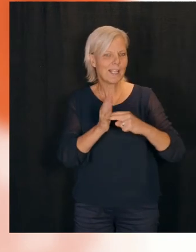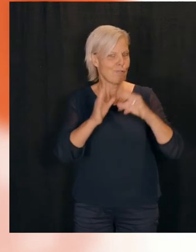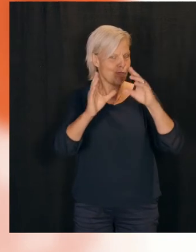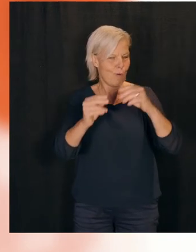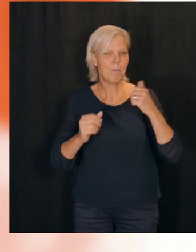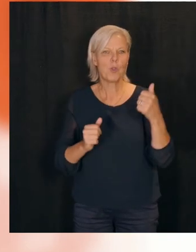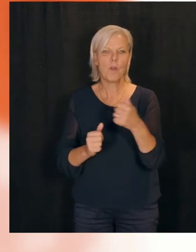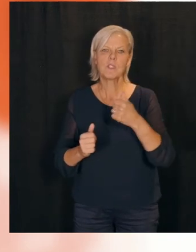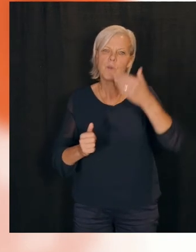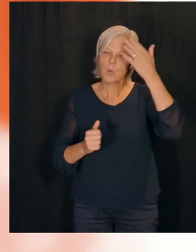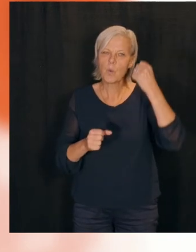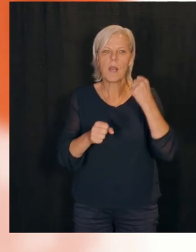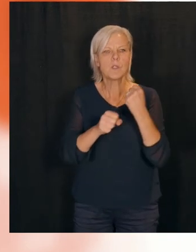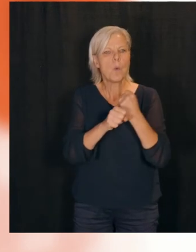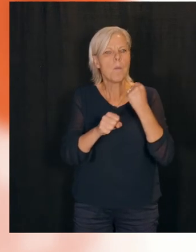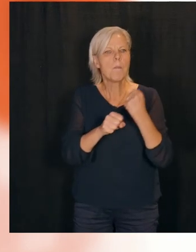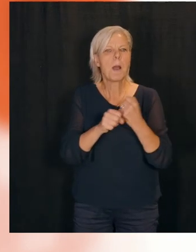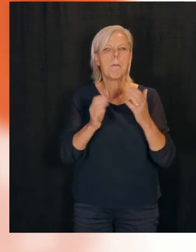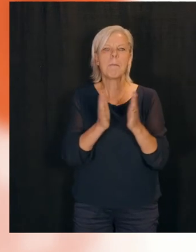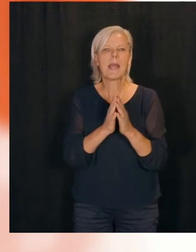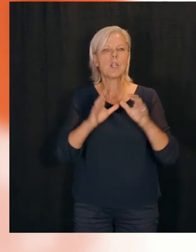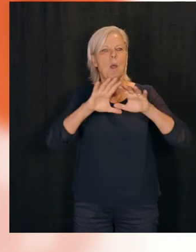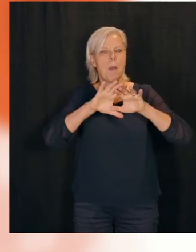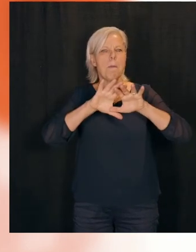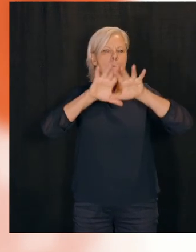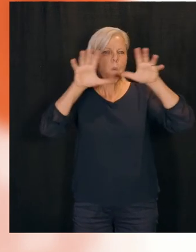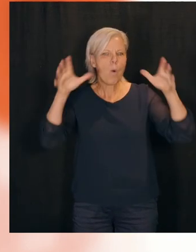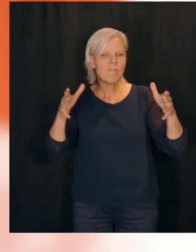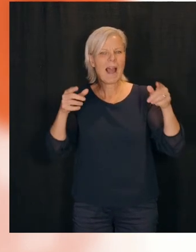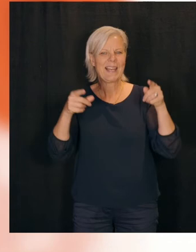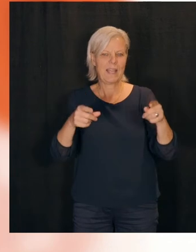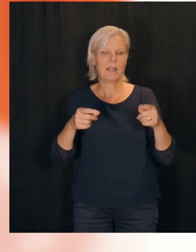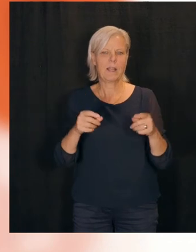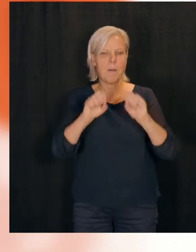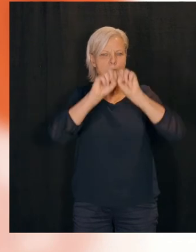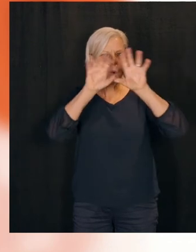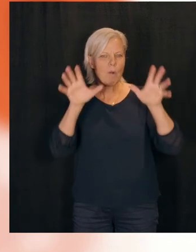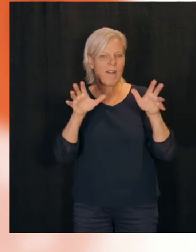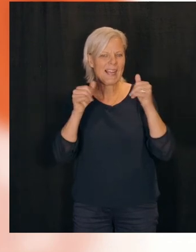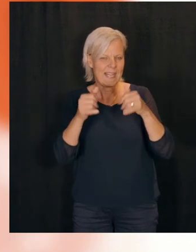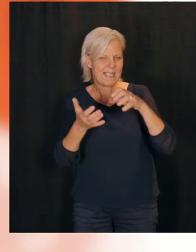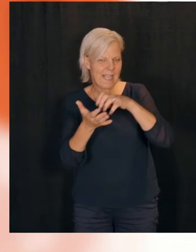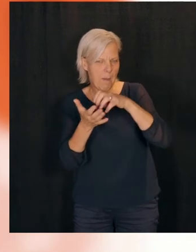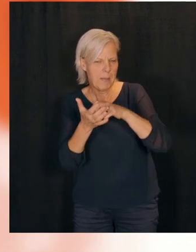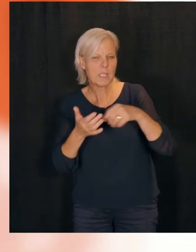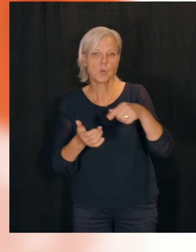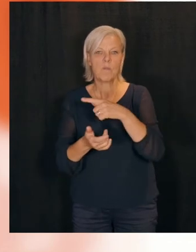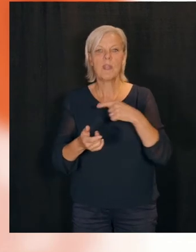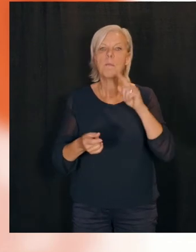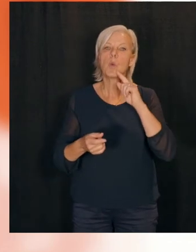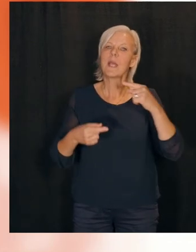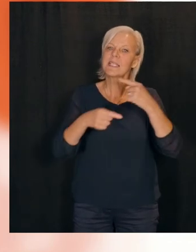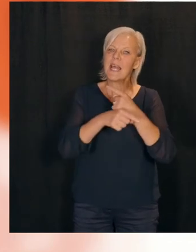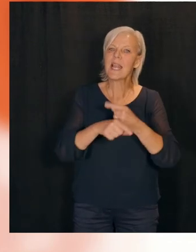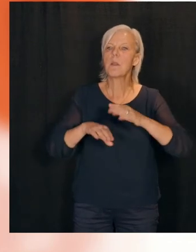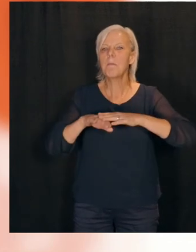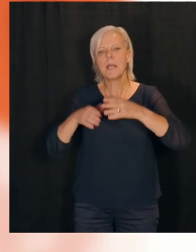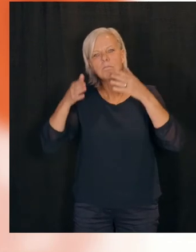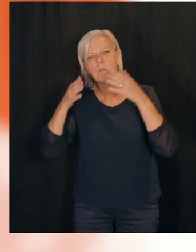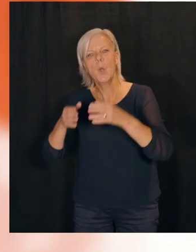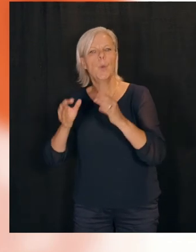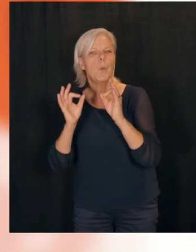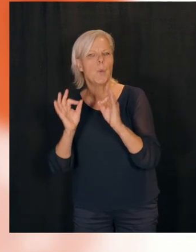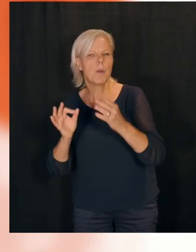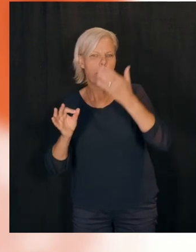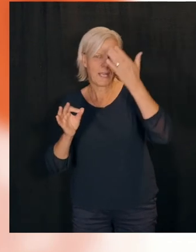för att kunna jobba med mångfald i samhället. Så vi brukar ganska snabbt kunna hoppa vidare till hur och hur man kan göra, hur